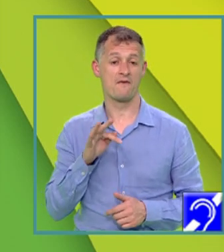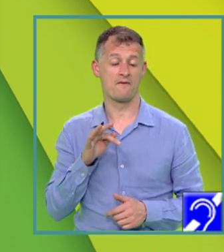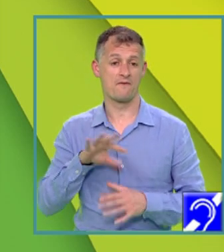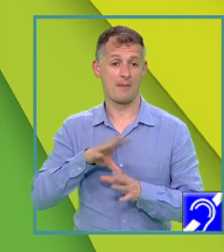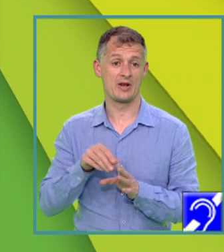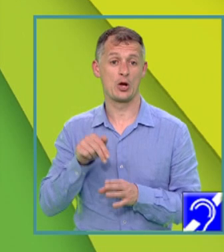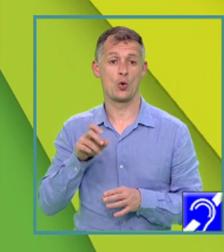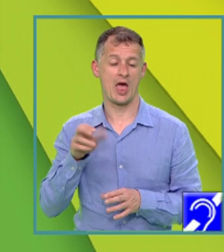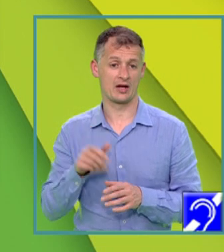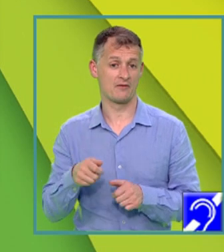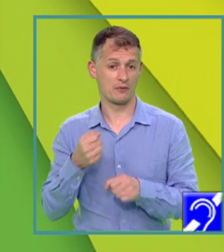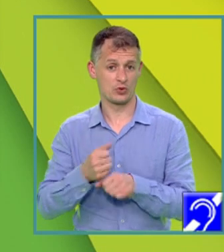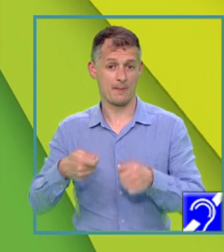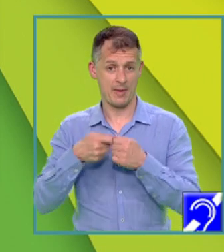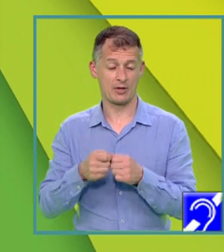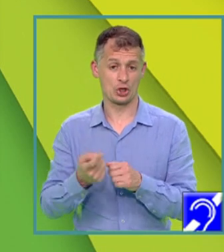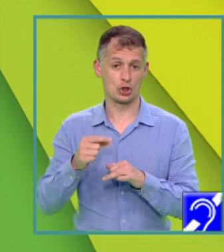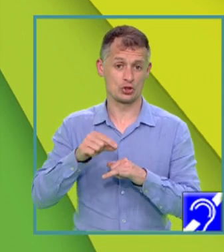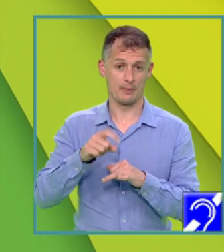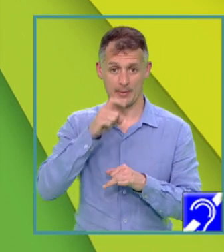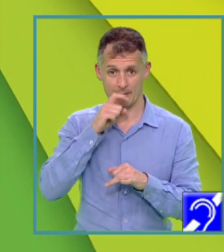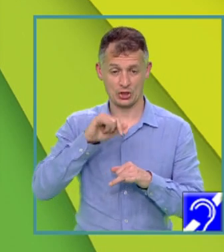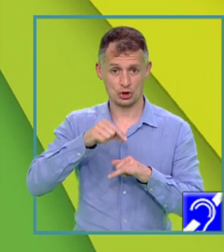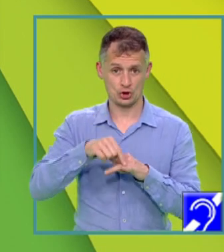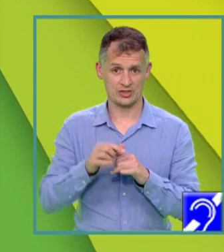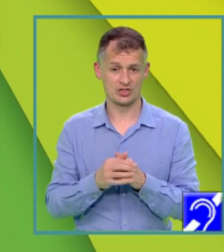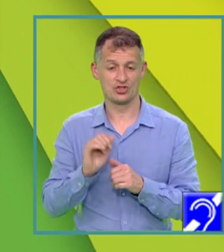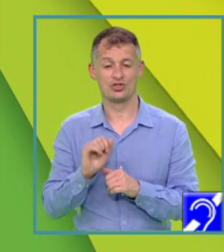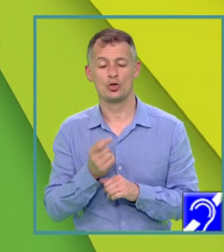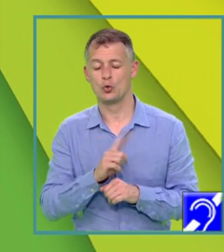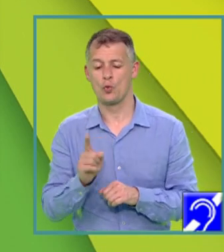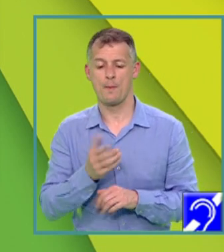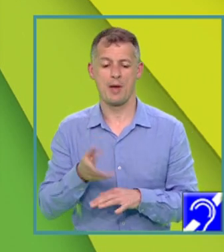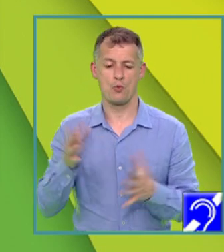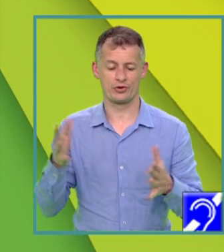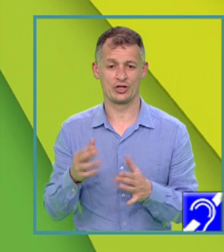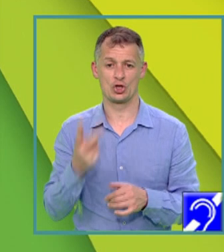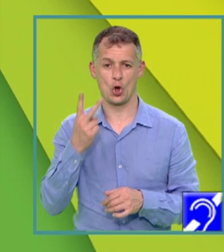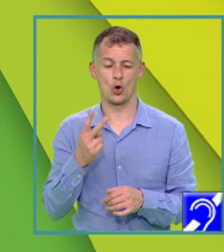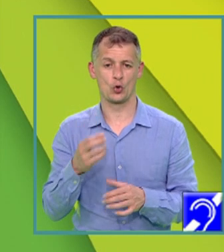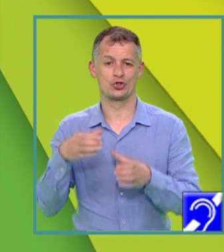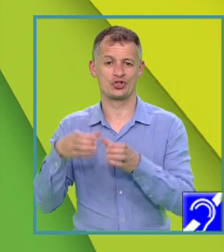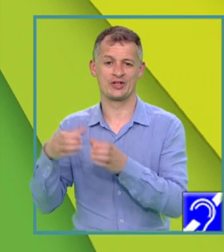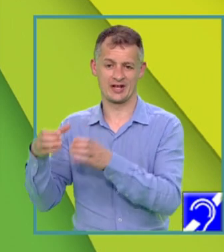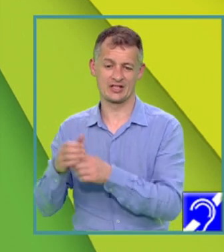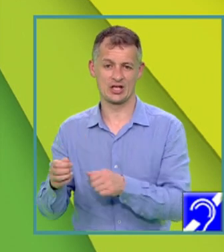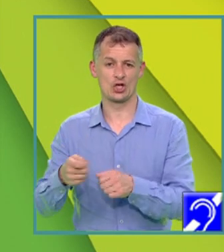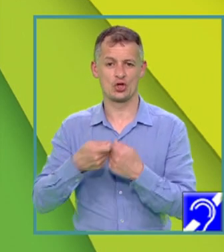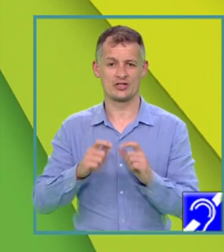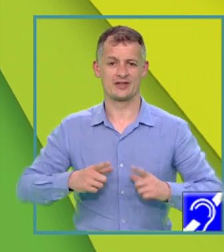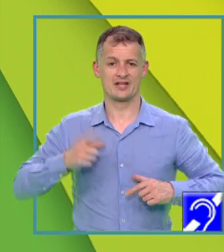din membri, soț-soție și nu mai mult de două generații. Toți trăiesc în cadrul aceleiași